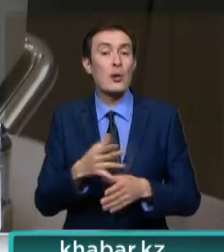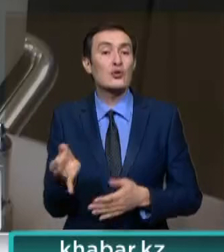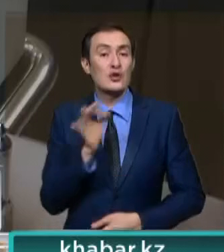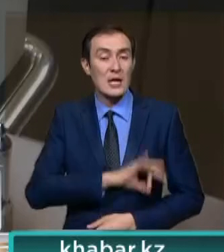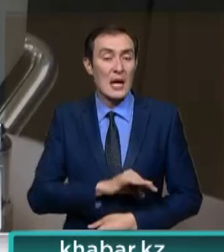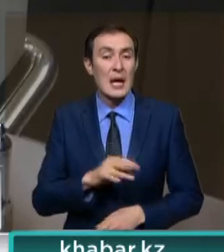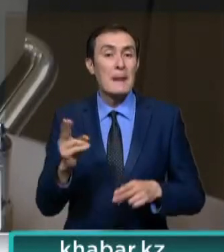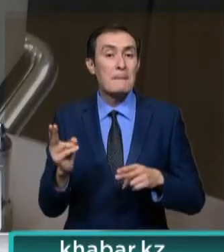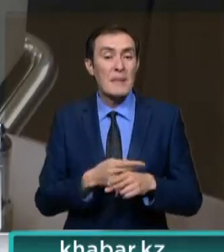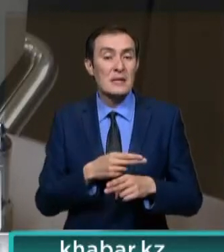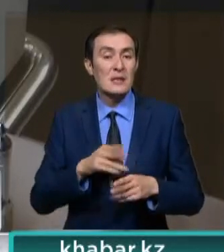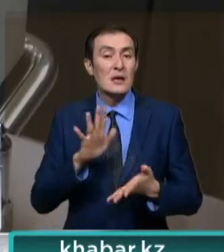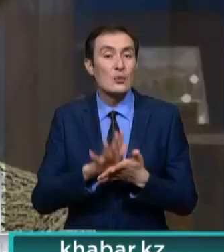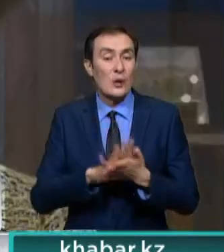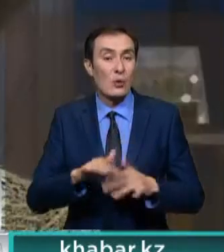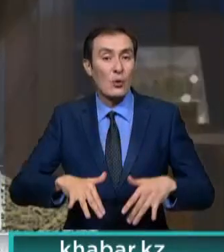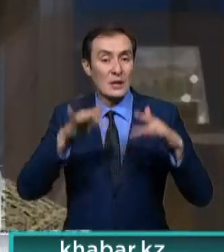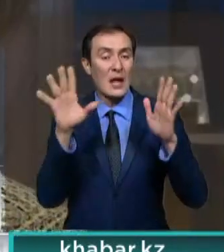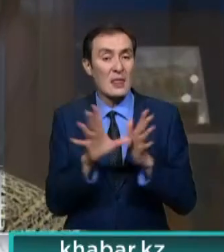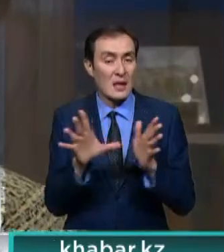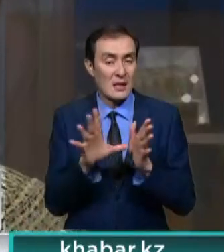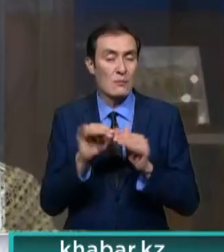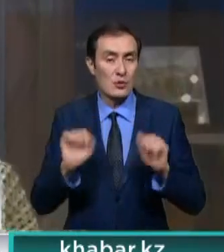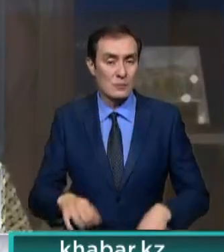получение безуглеродной электроэнергии.